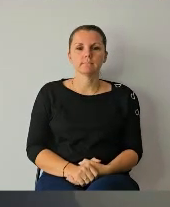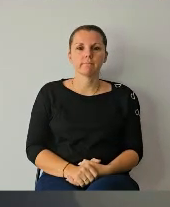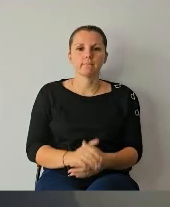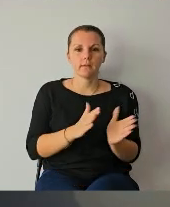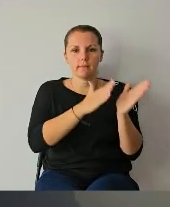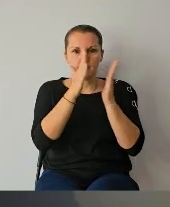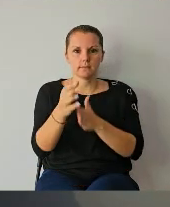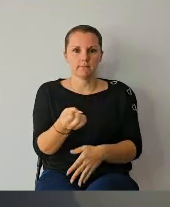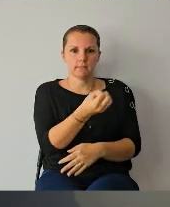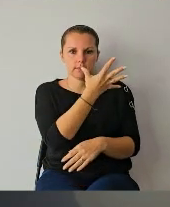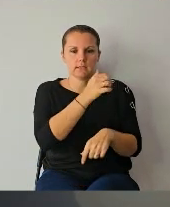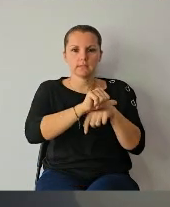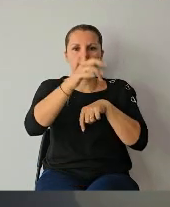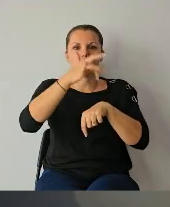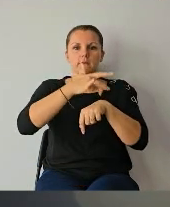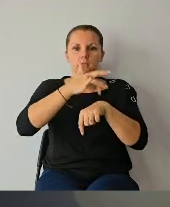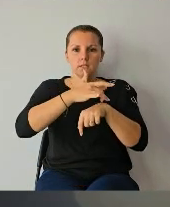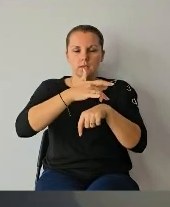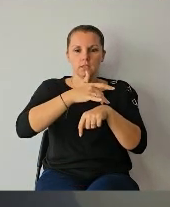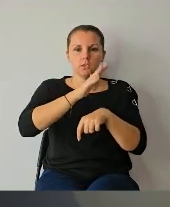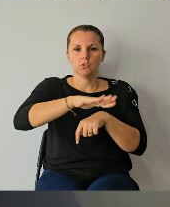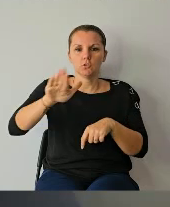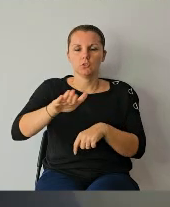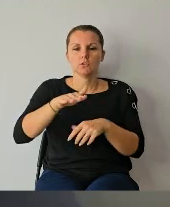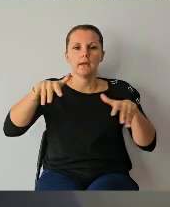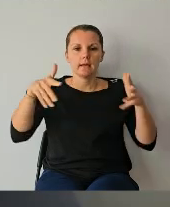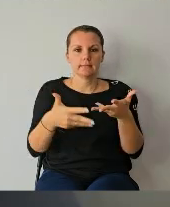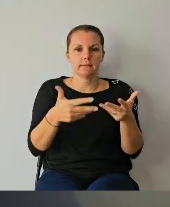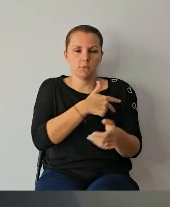Kolejnym slajdem są wyniki uczniów z egzaminu ósmoklasisty.